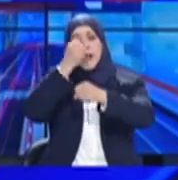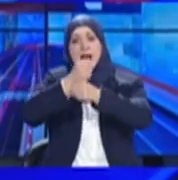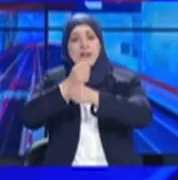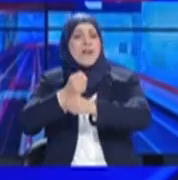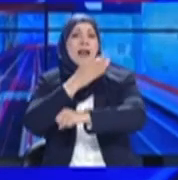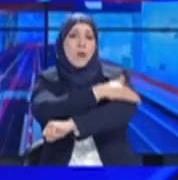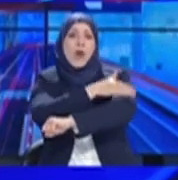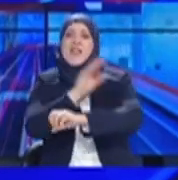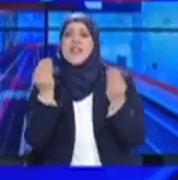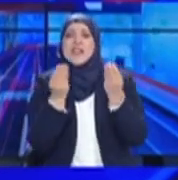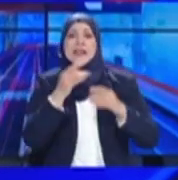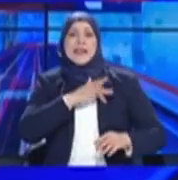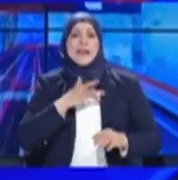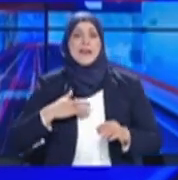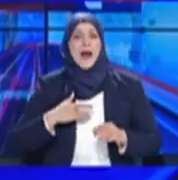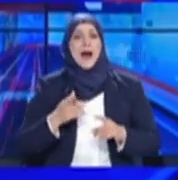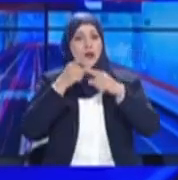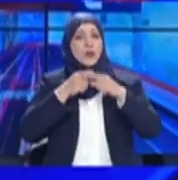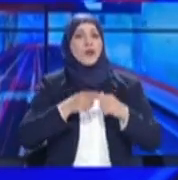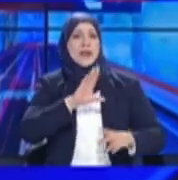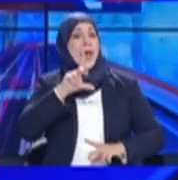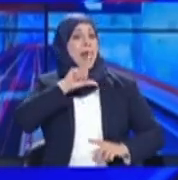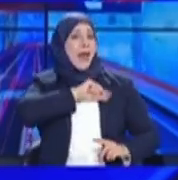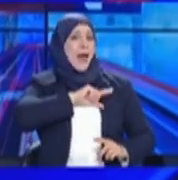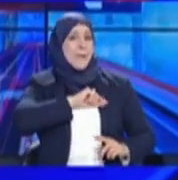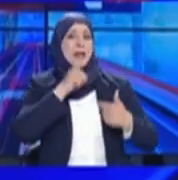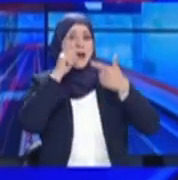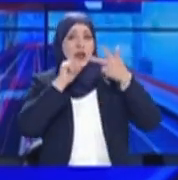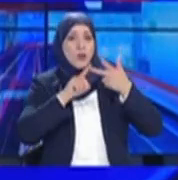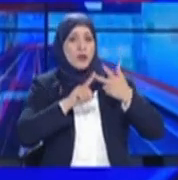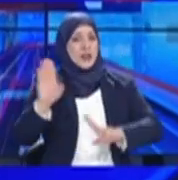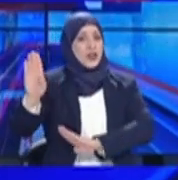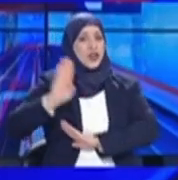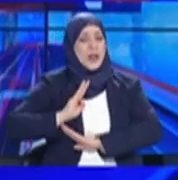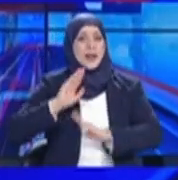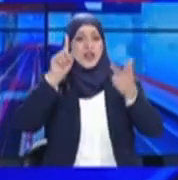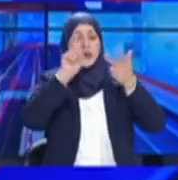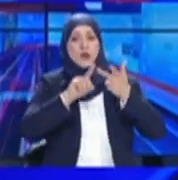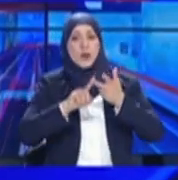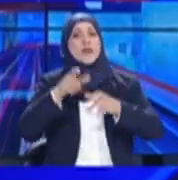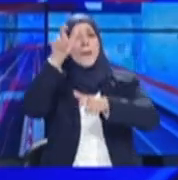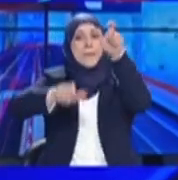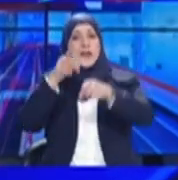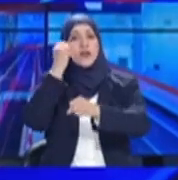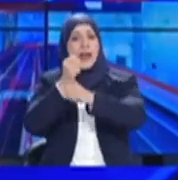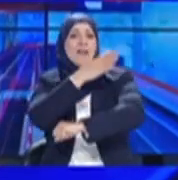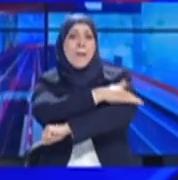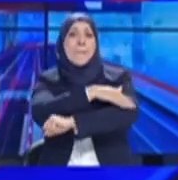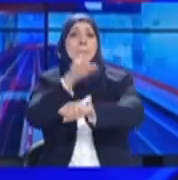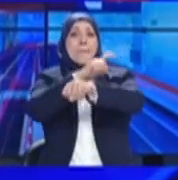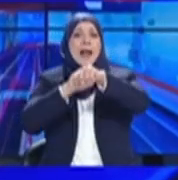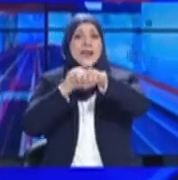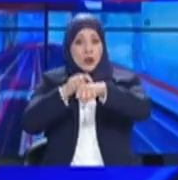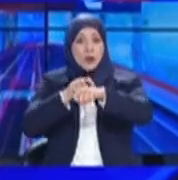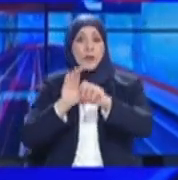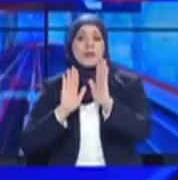اه قواتنا الامنيه والعسكريه وخاصه لزملائي عون البلدين اللي في الصفوف الاولى